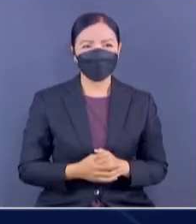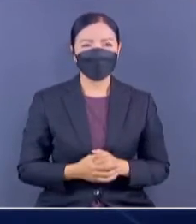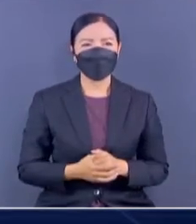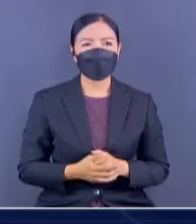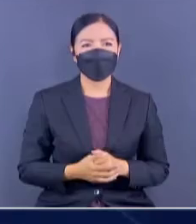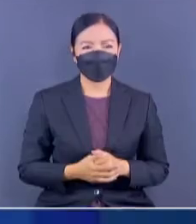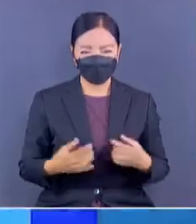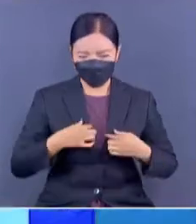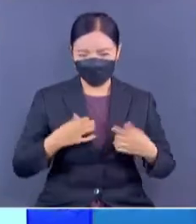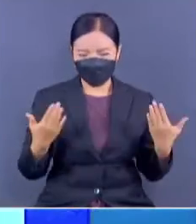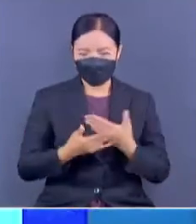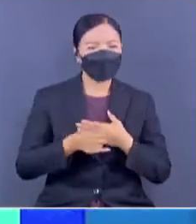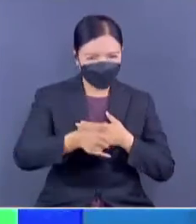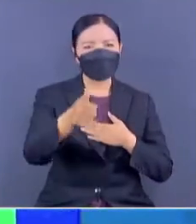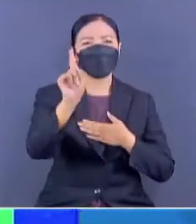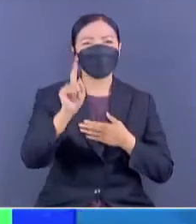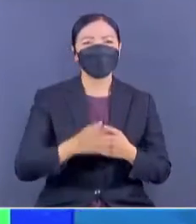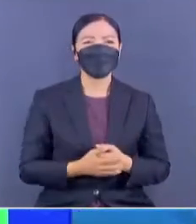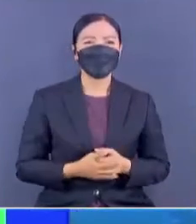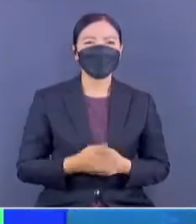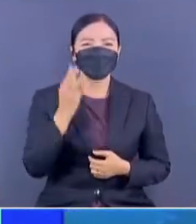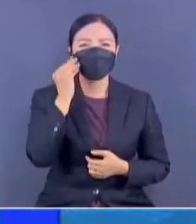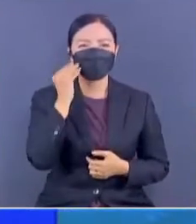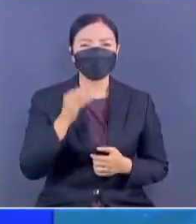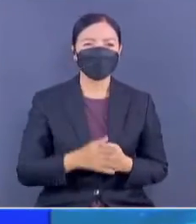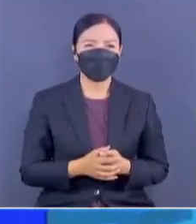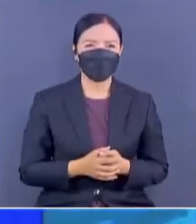ดอะคือถ้าเปลี่ยนก็ลงได้เลย ครับในออนไลน์บอกว่าคุ